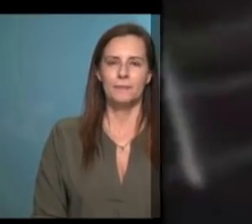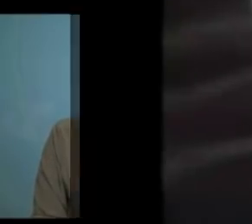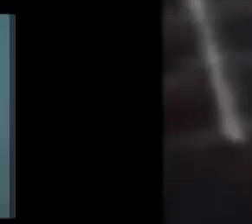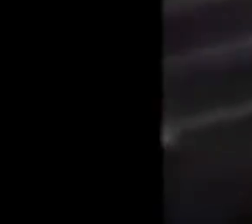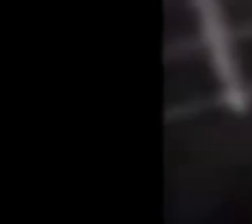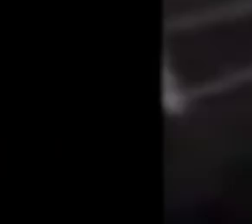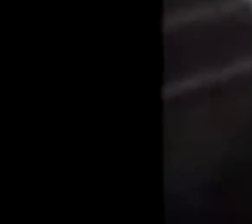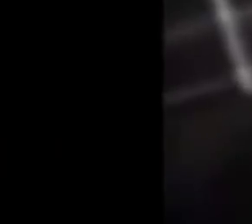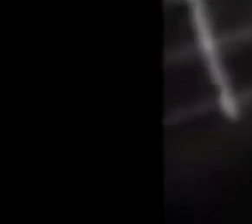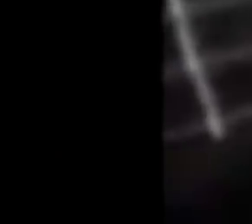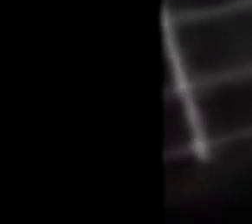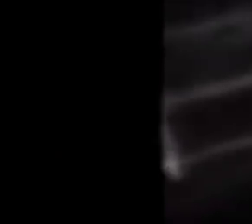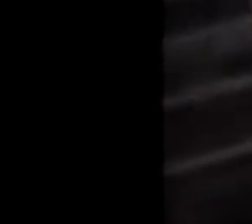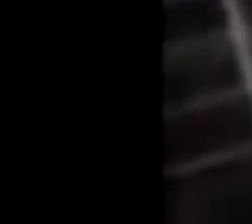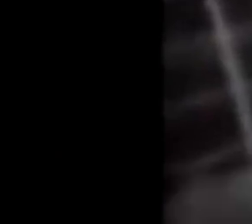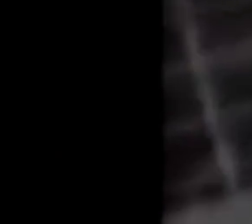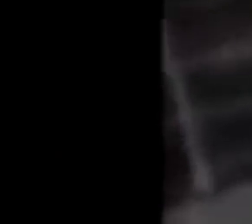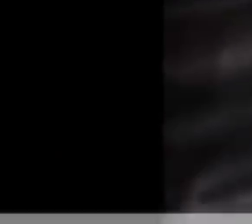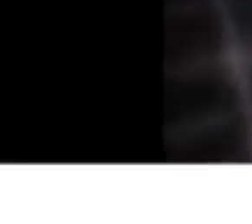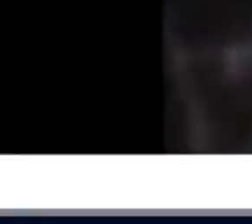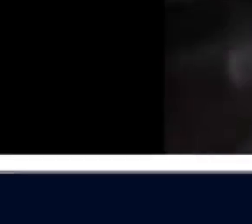תשמע קולי